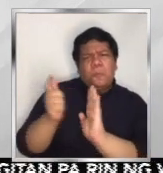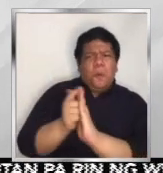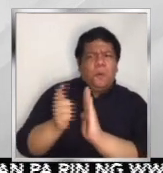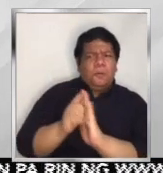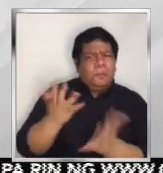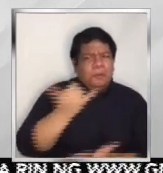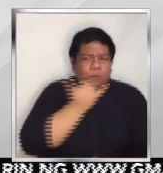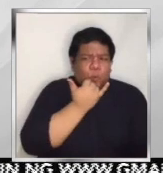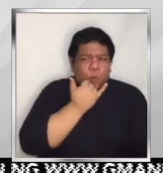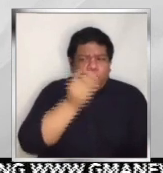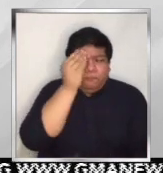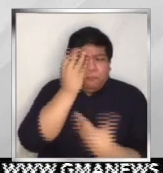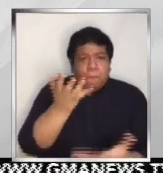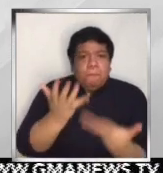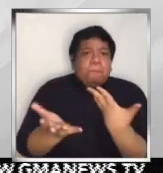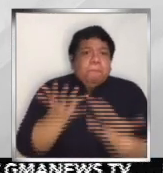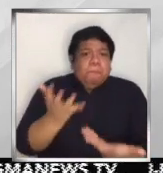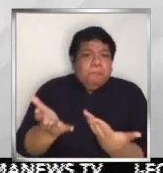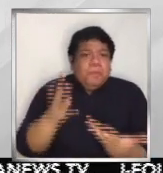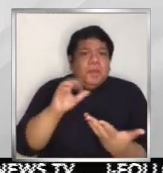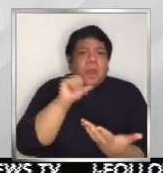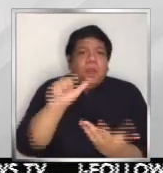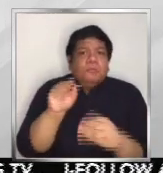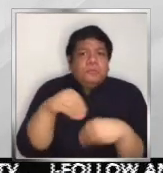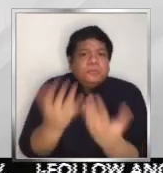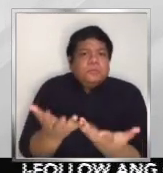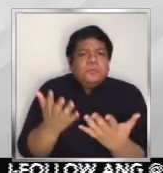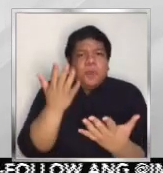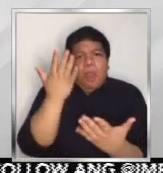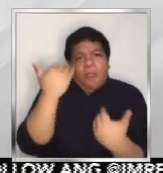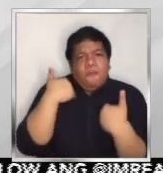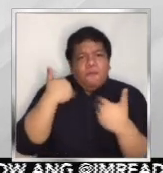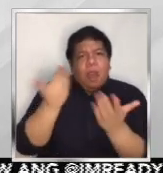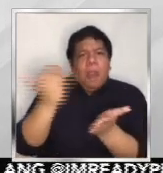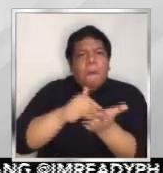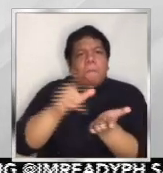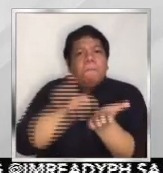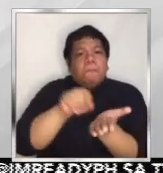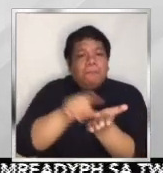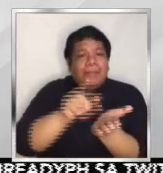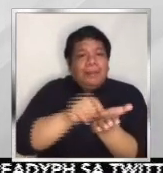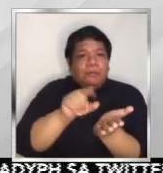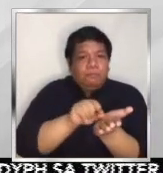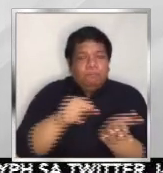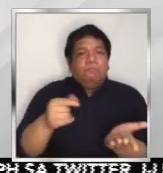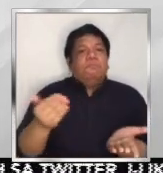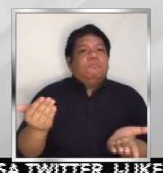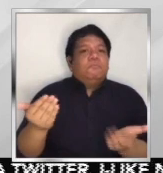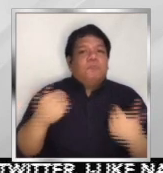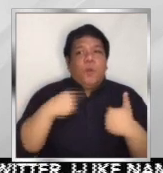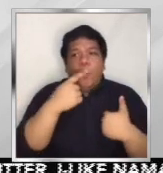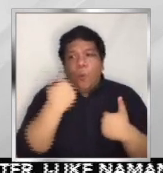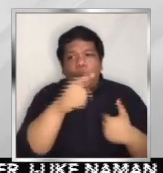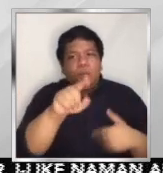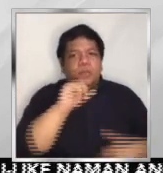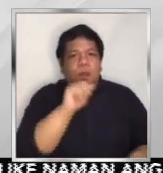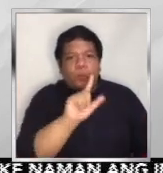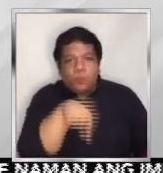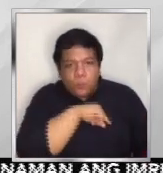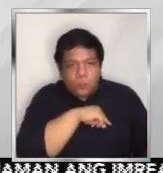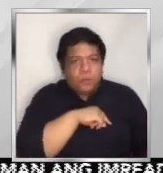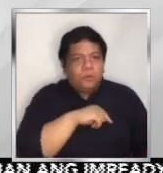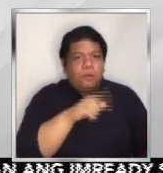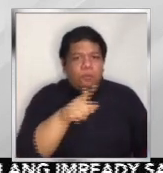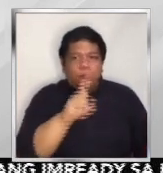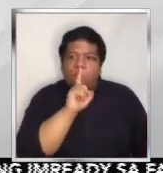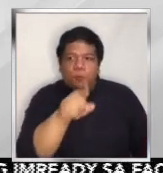sila nabigyan. Kasi may mga reprinting kami sabihin, yung mga disqualified. Disqualified, ito kasi